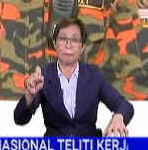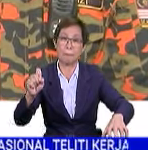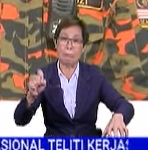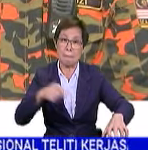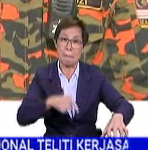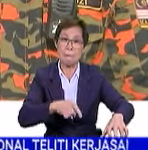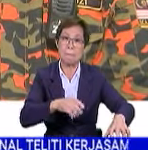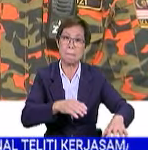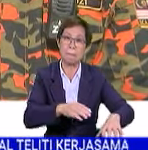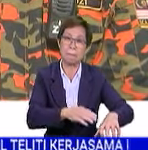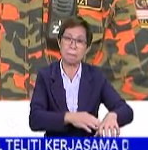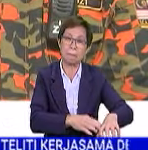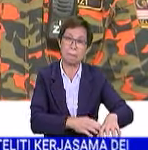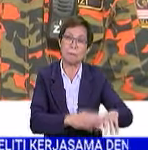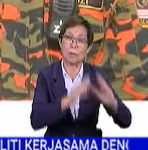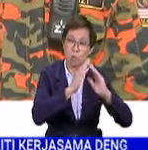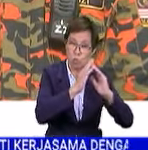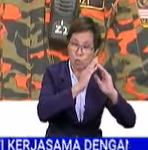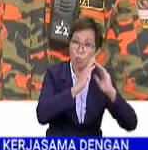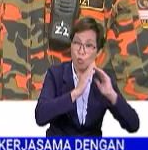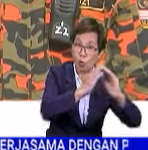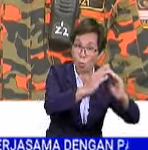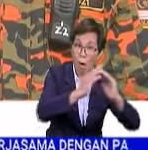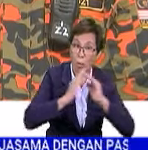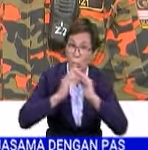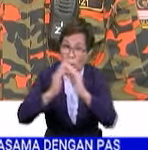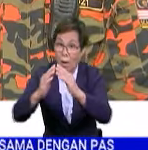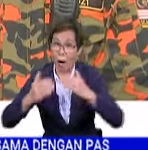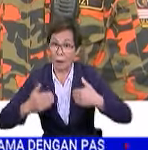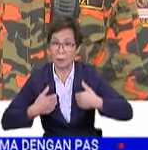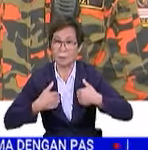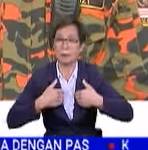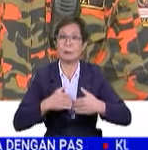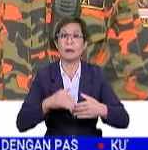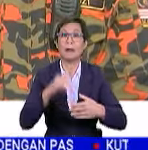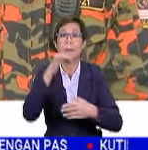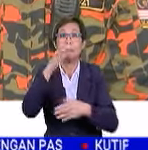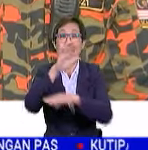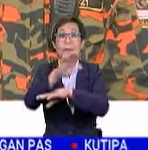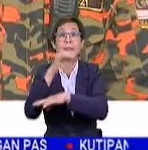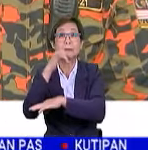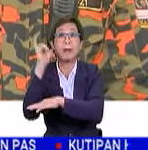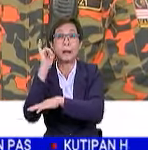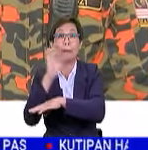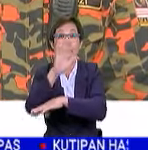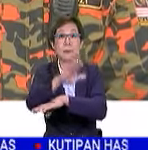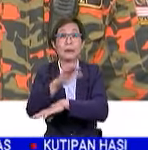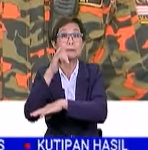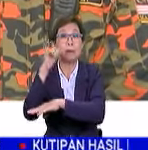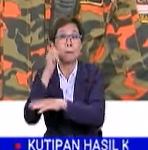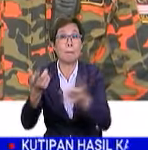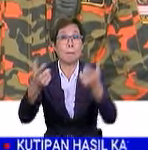perubahan yang ada based pada kes petang semalam daripada jam